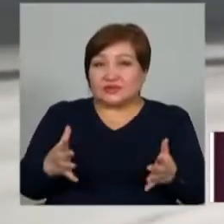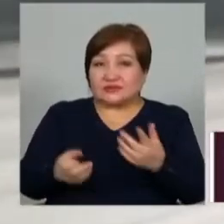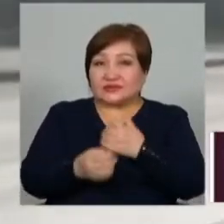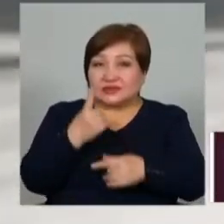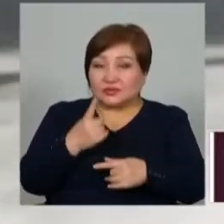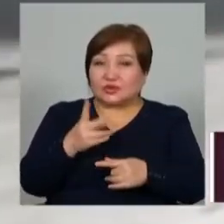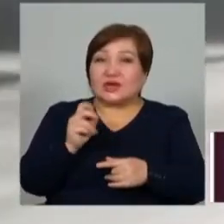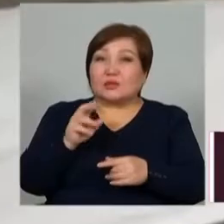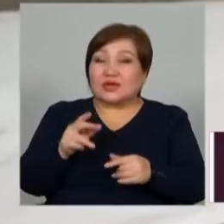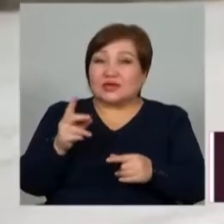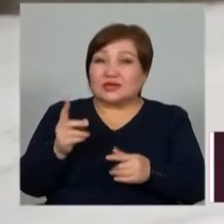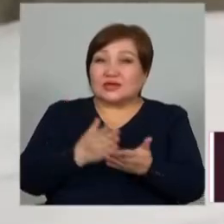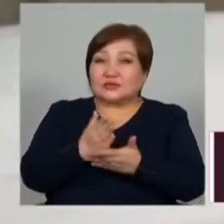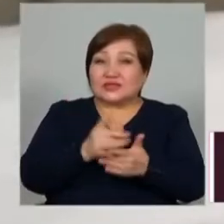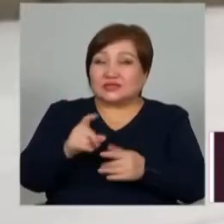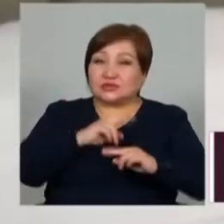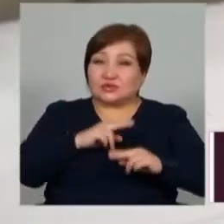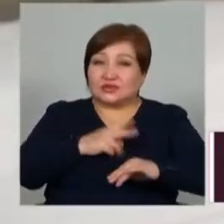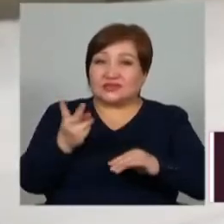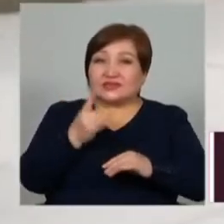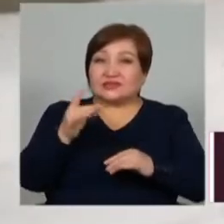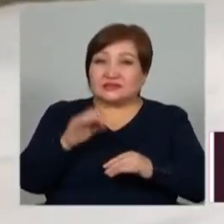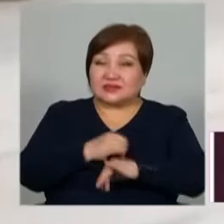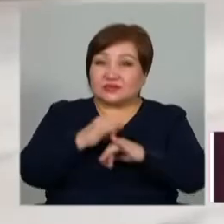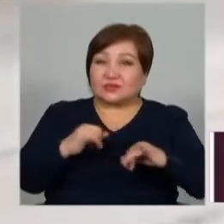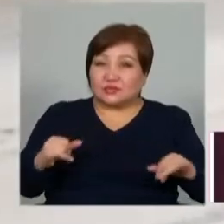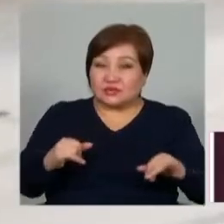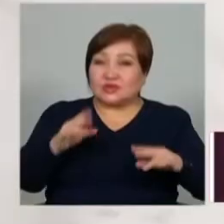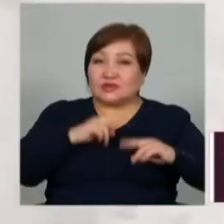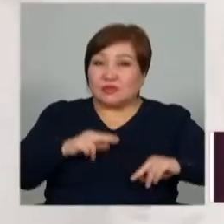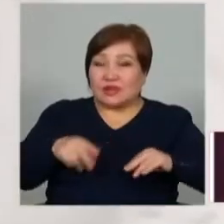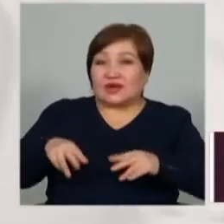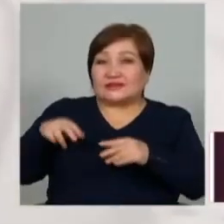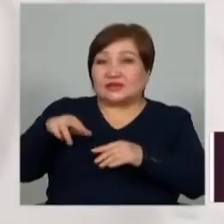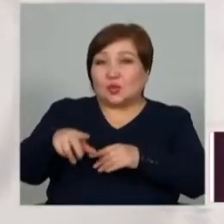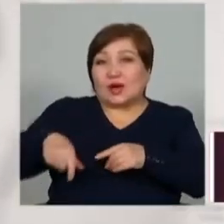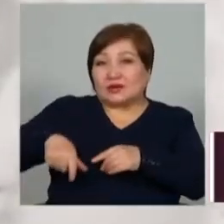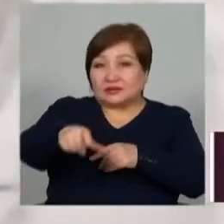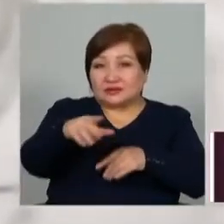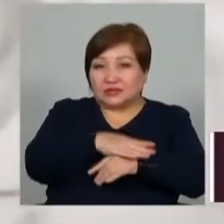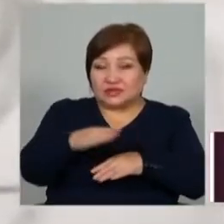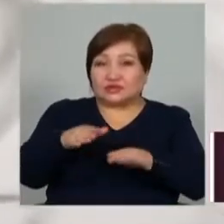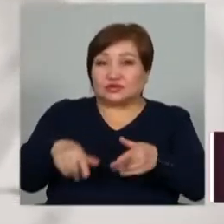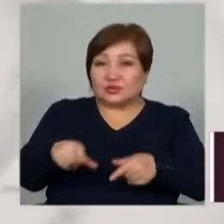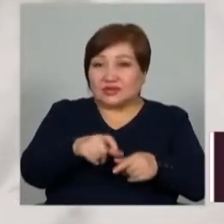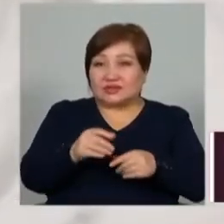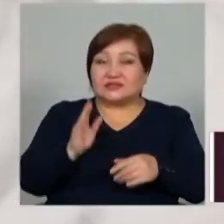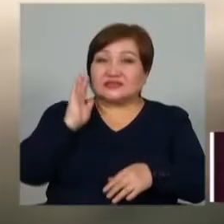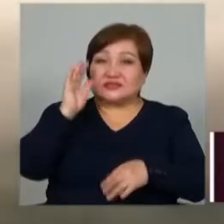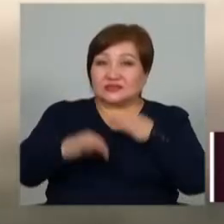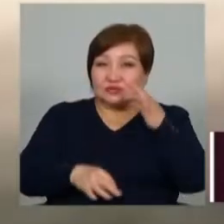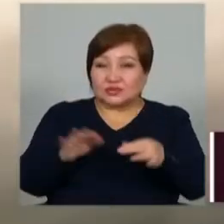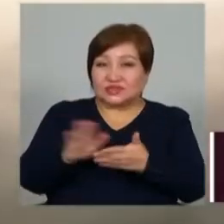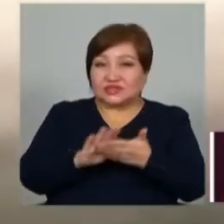қызметкерлердің жұмысы екеселенетіні белгілі. Жұмысшылар жолдар мен тротуарларды күндіз-түні тазалап жатыр. Кешелі бері 11 арнайы техника мен